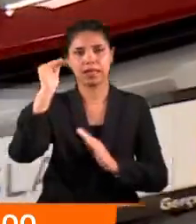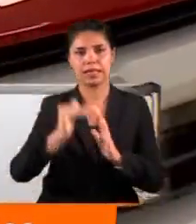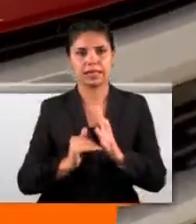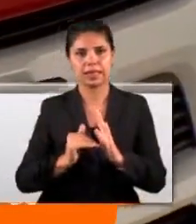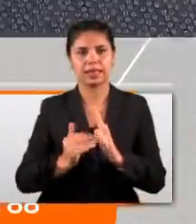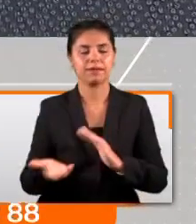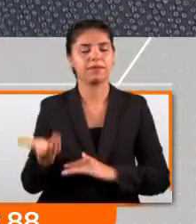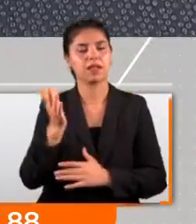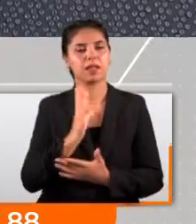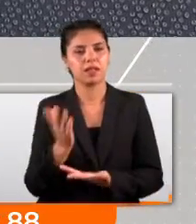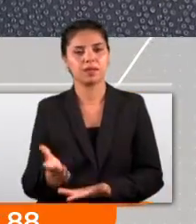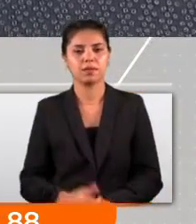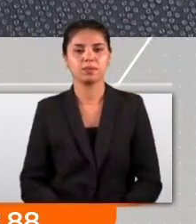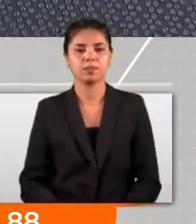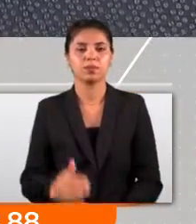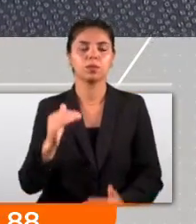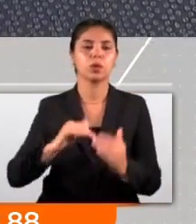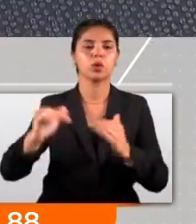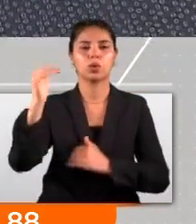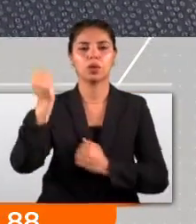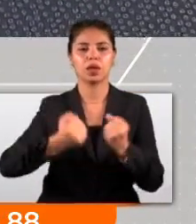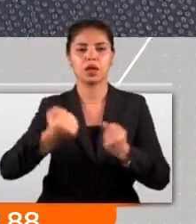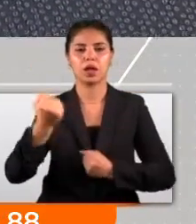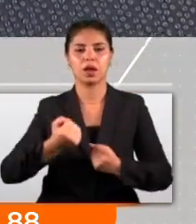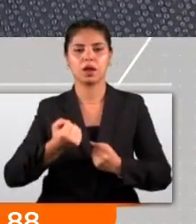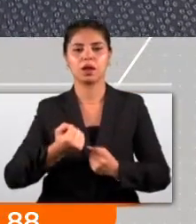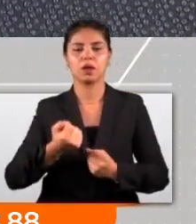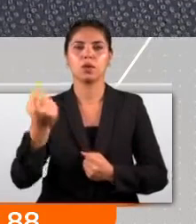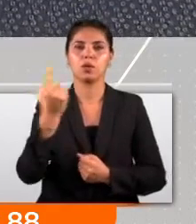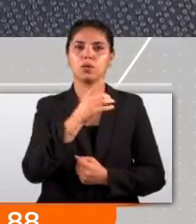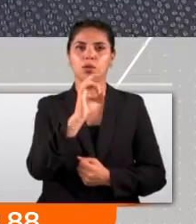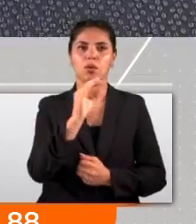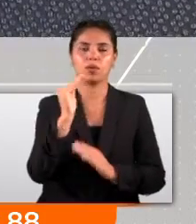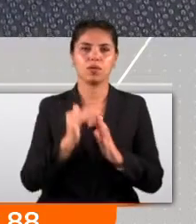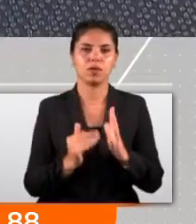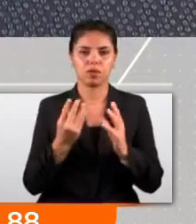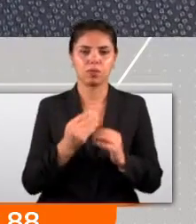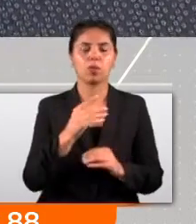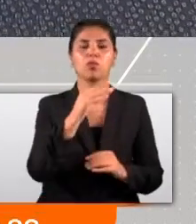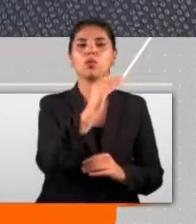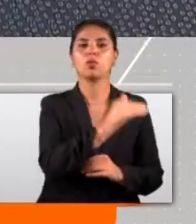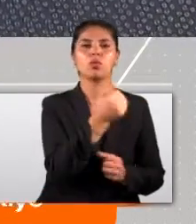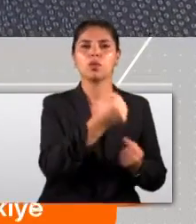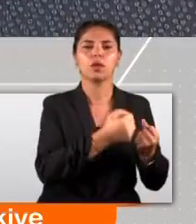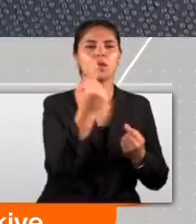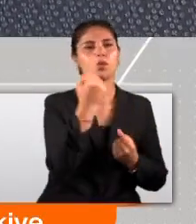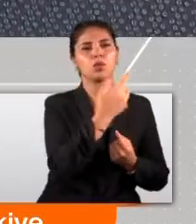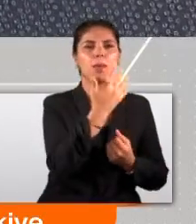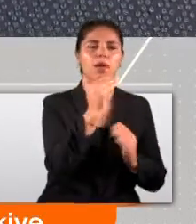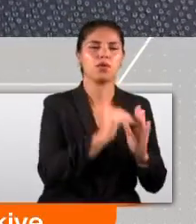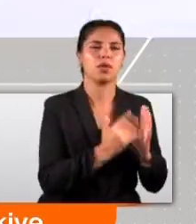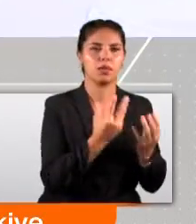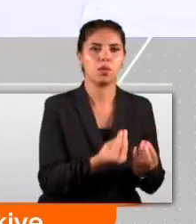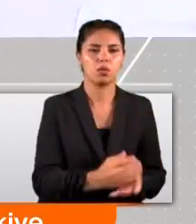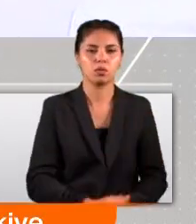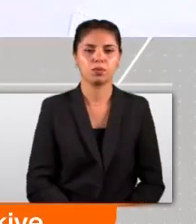miktarı da yükseliyor. Yüksek model araçlarda özellikle %10-15 gibi bir indirim oldu ama düşük model araçlarda %5 gibi bir indirim